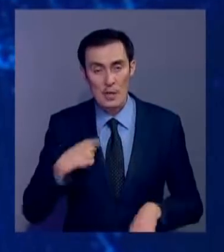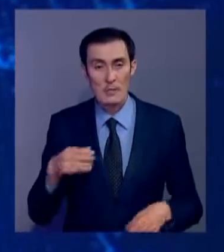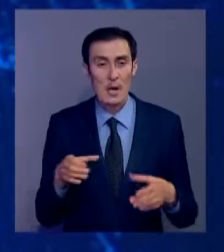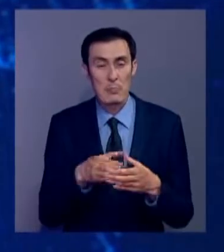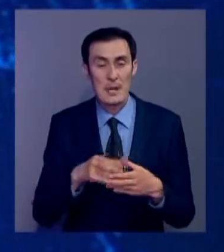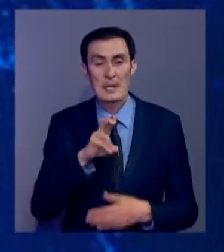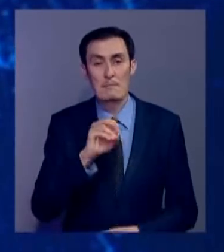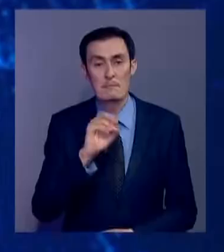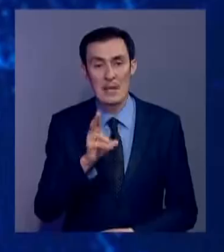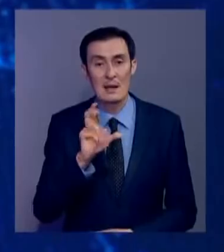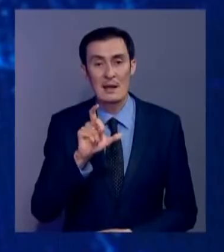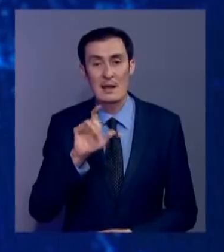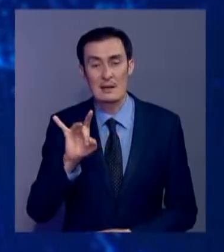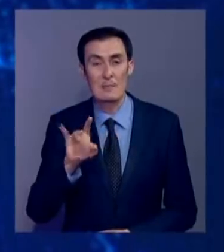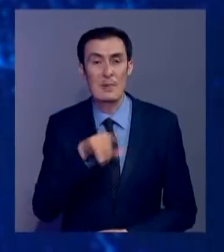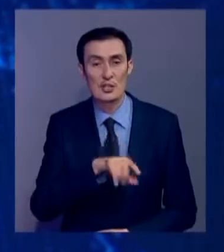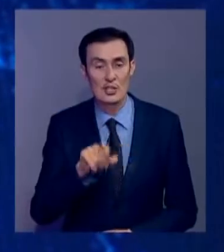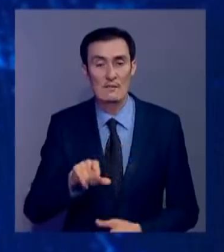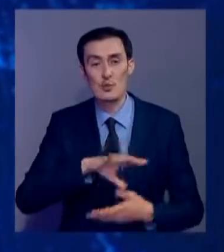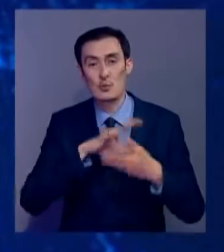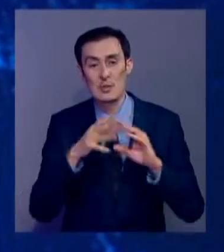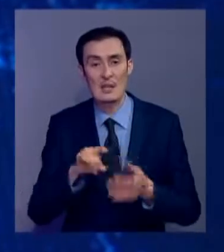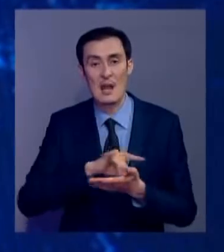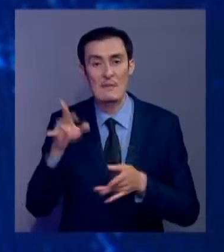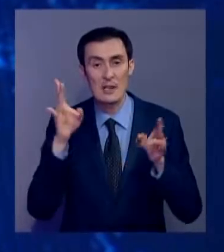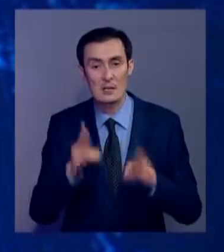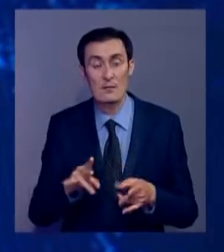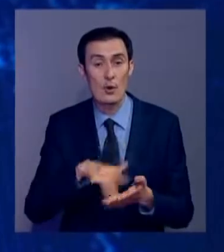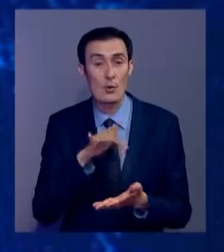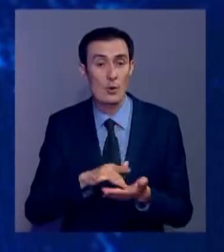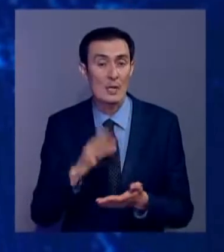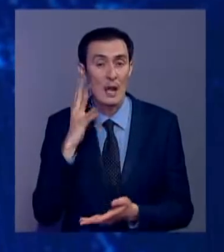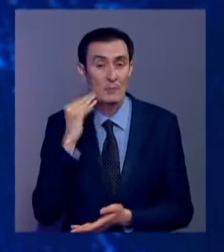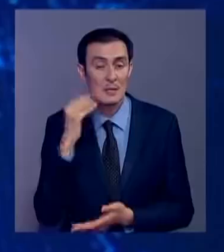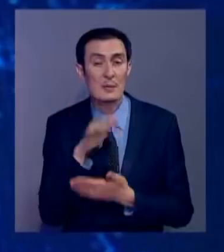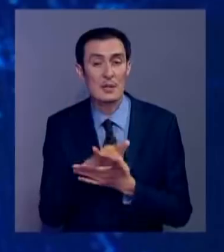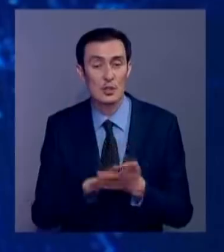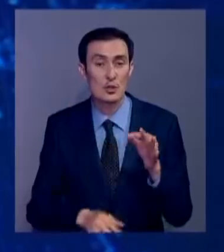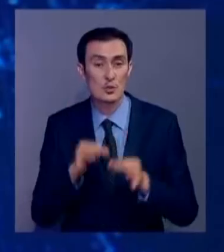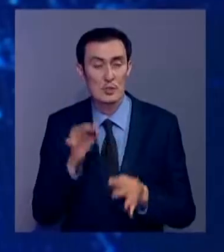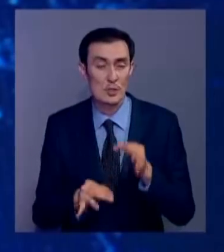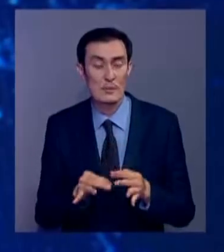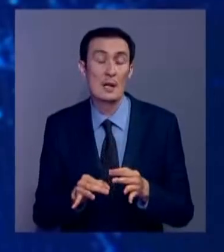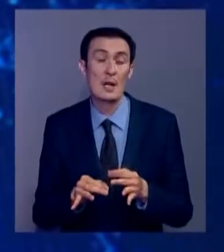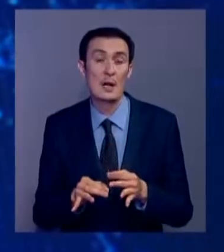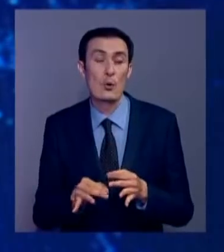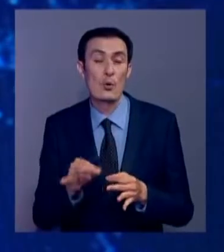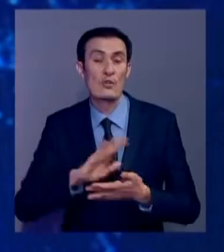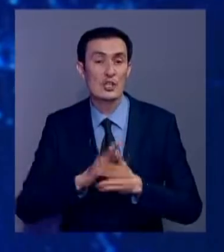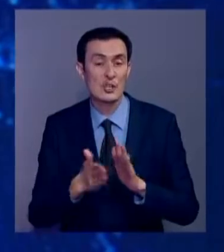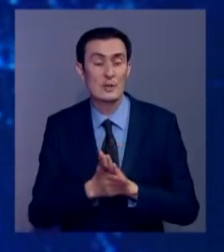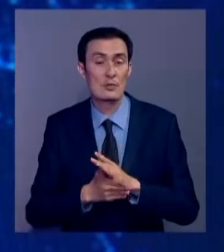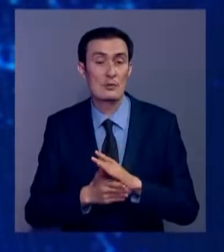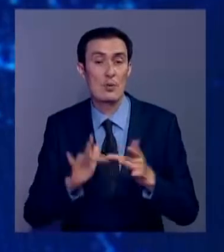нанесенный компанией Big Air своим пассажирам в результате авиакатастрофы. В Алматы продолжаются судебные слушания в режиме